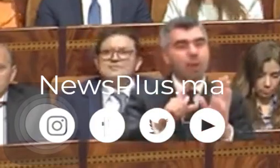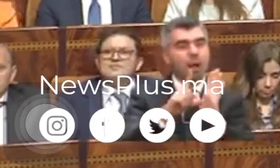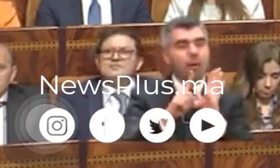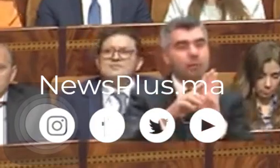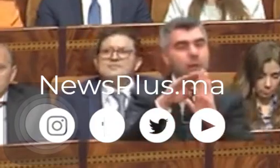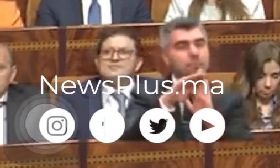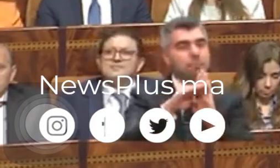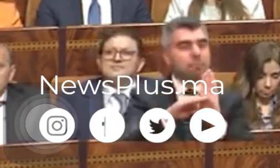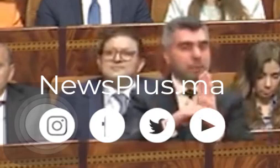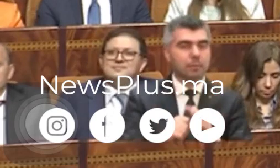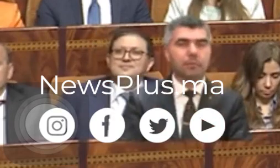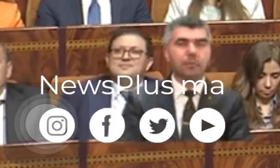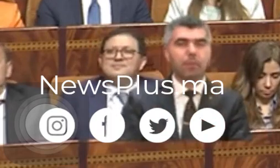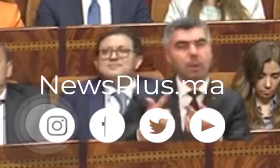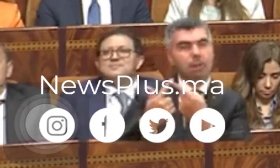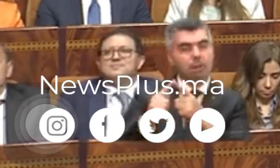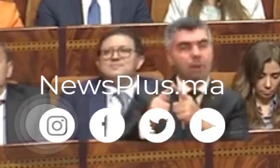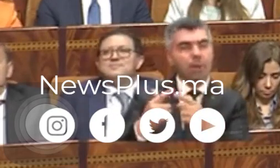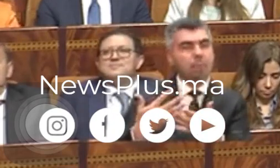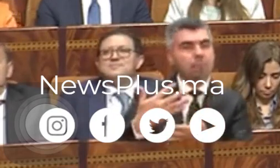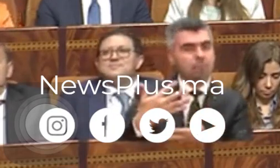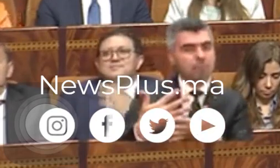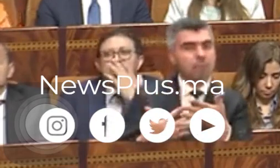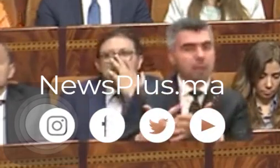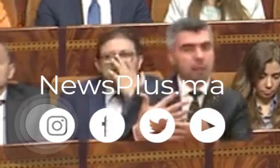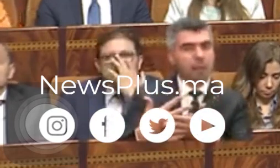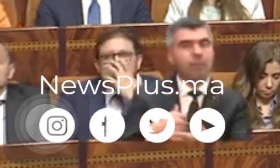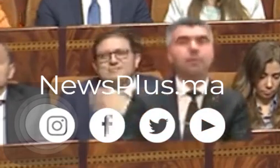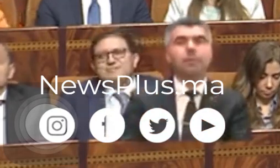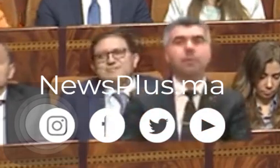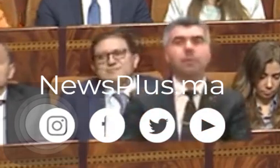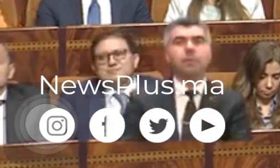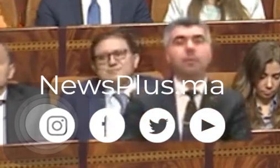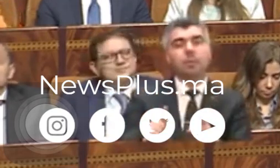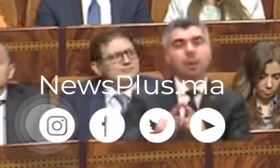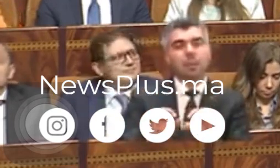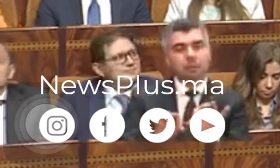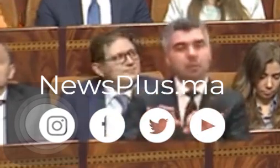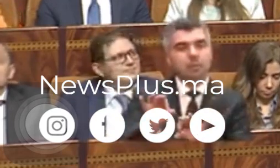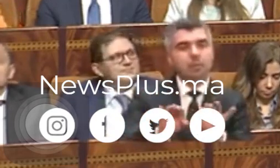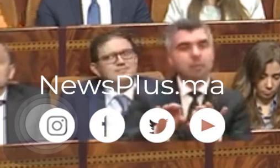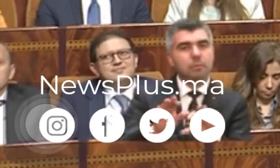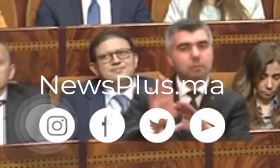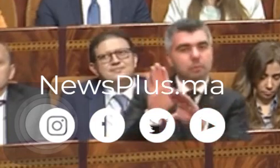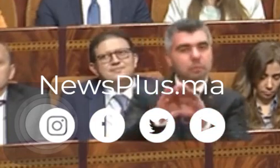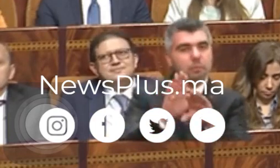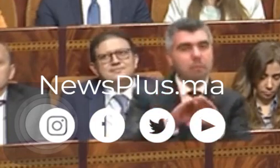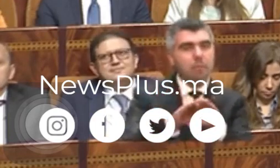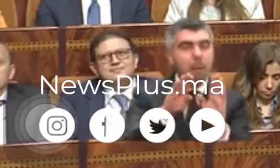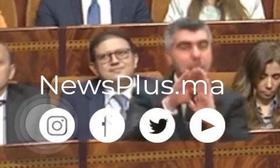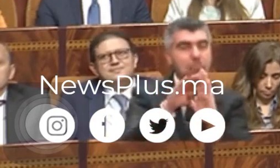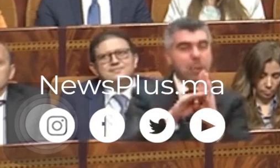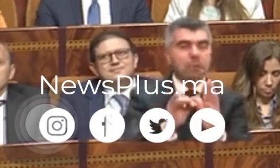والنظام الداخلي يتناول في نقاط نظام على اساس انه تسيير ليس اخبارات للمكتب.